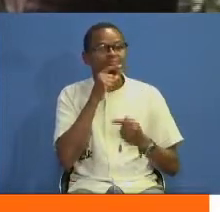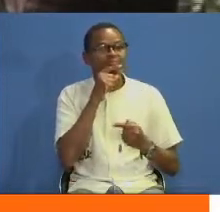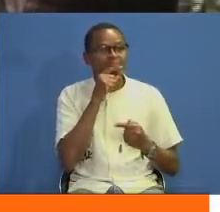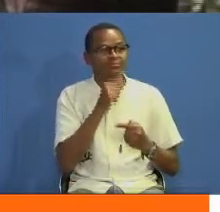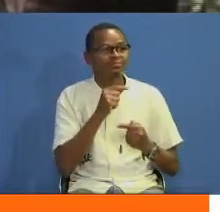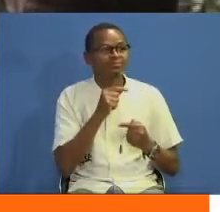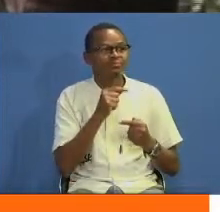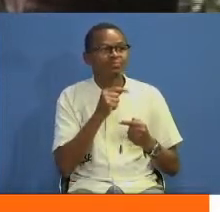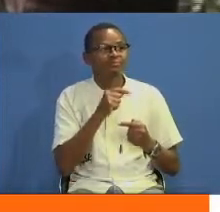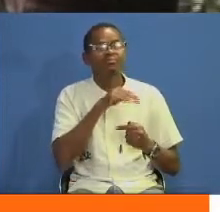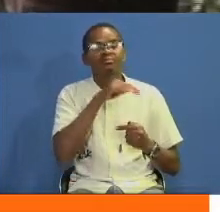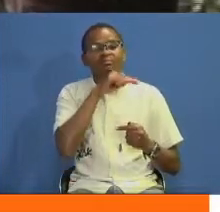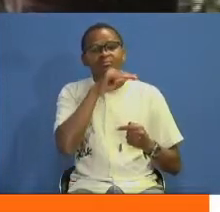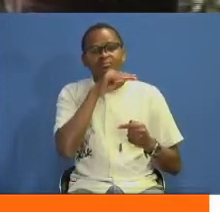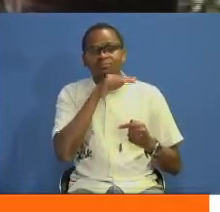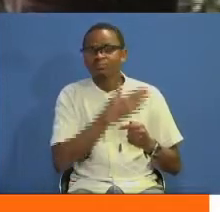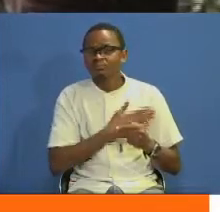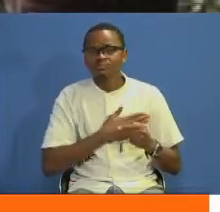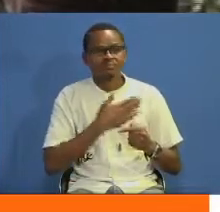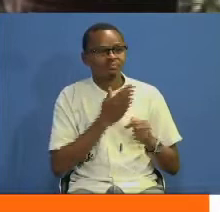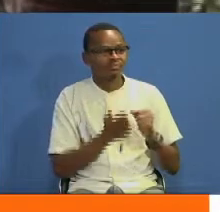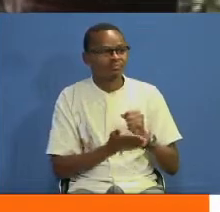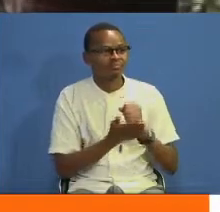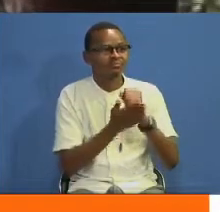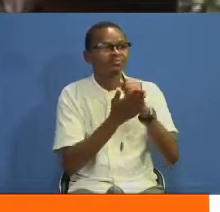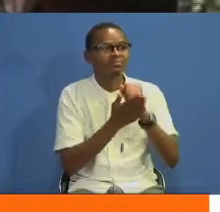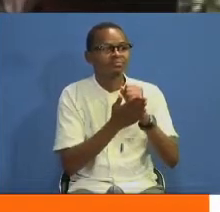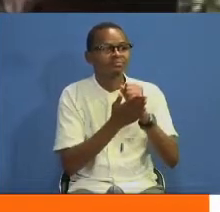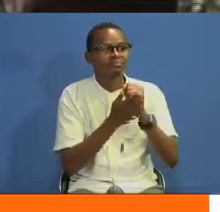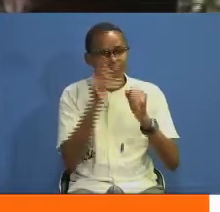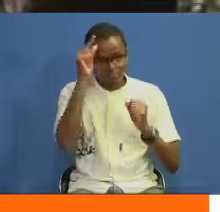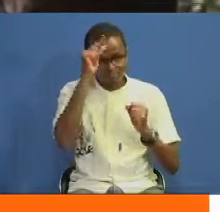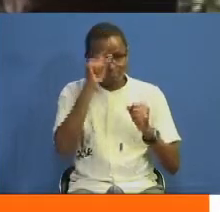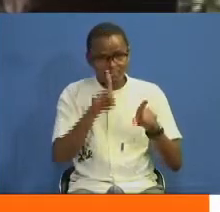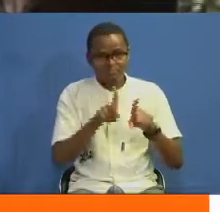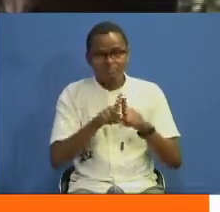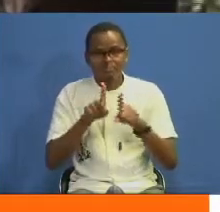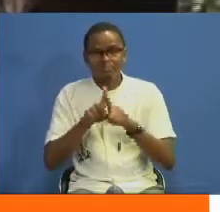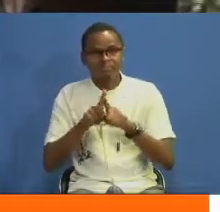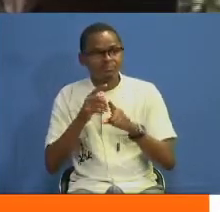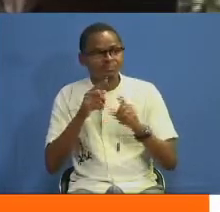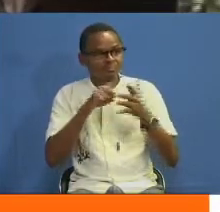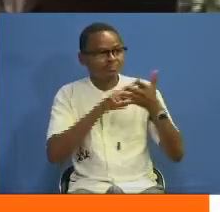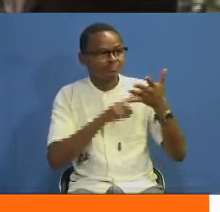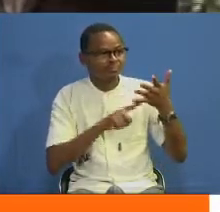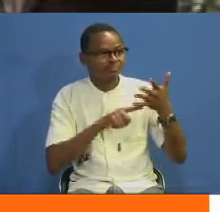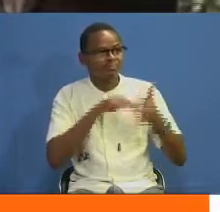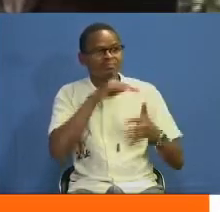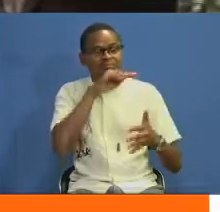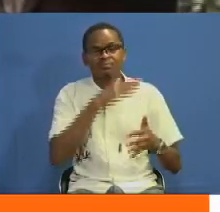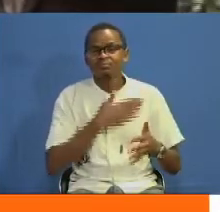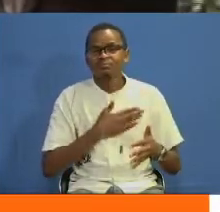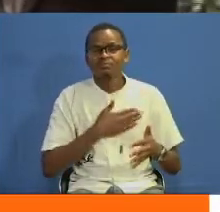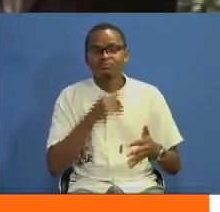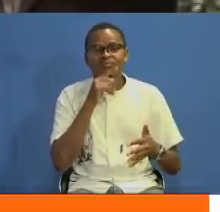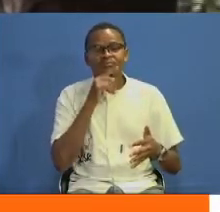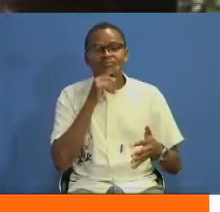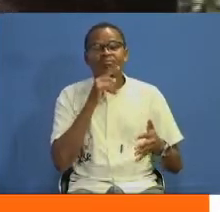mpendwa ameenda. Jamani, tusaidieni jamani, serikali tuambie kini ya kifo chake